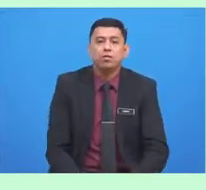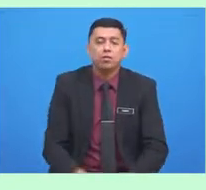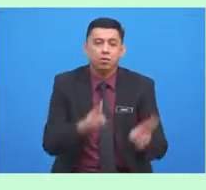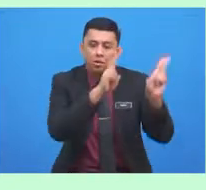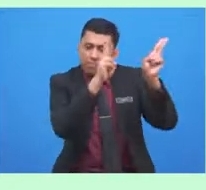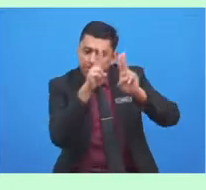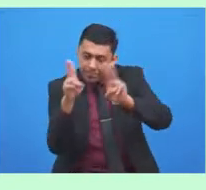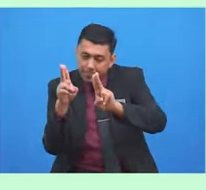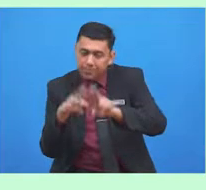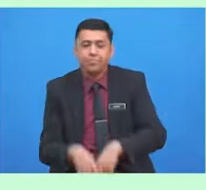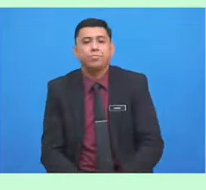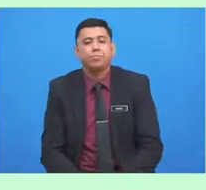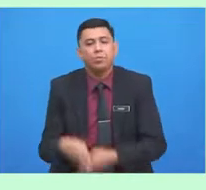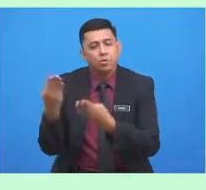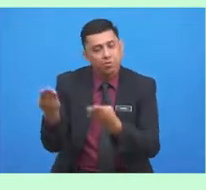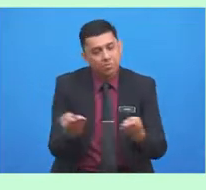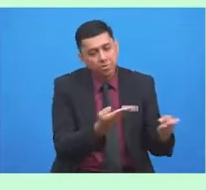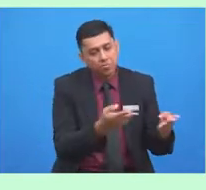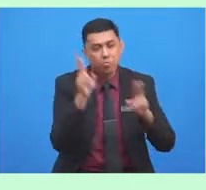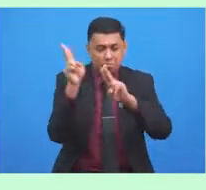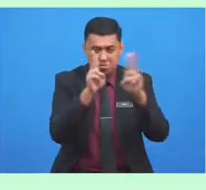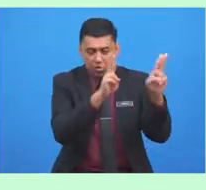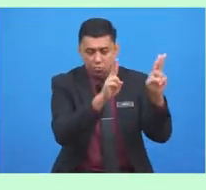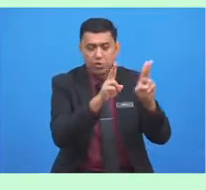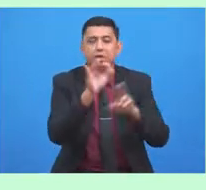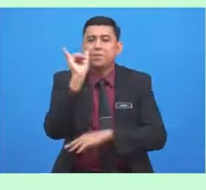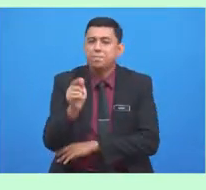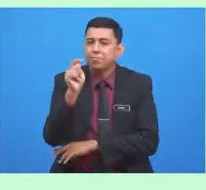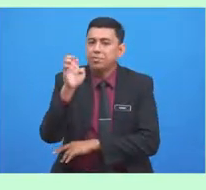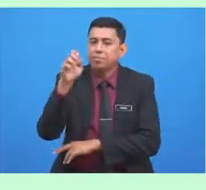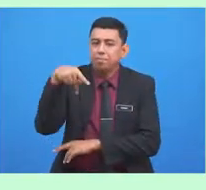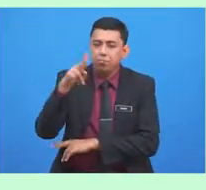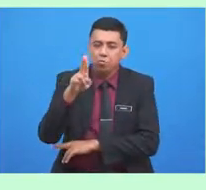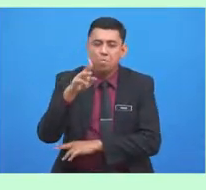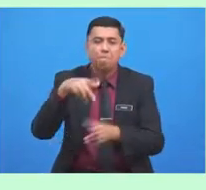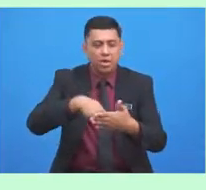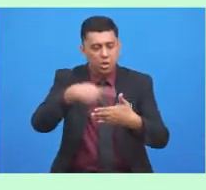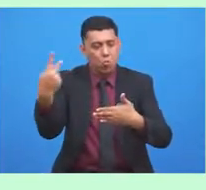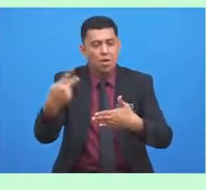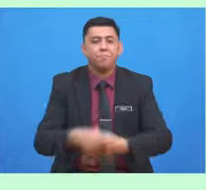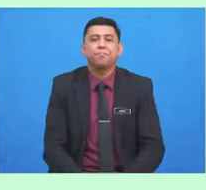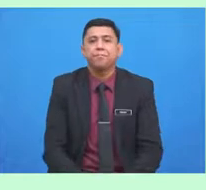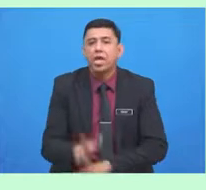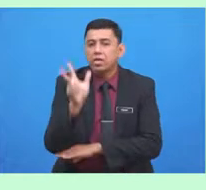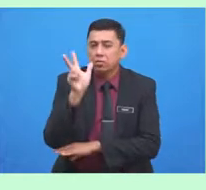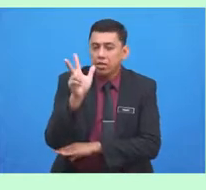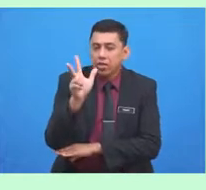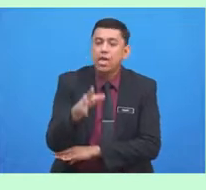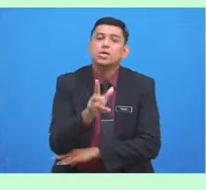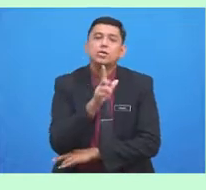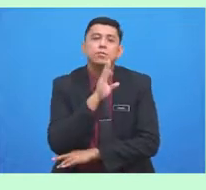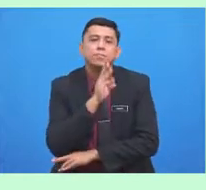yang bergerak membawa udara yang tepu keluar. Faktor ketiga,